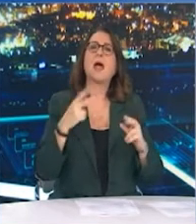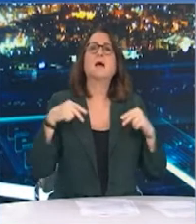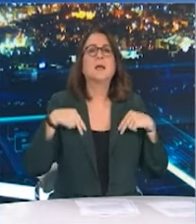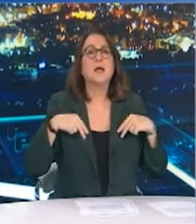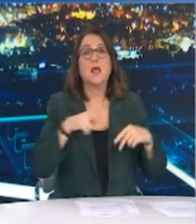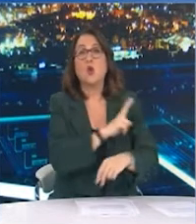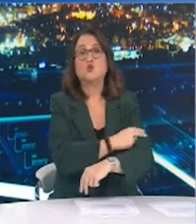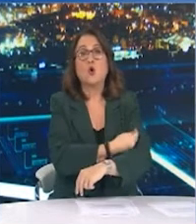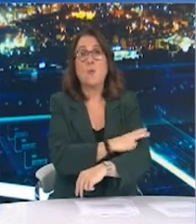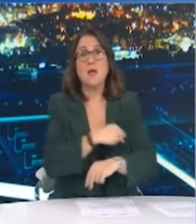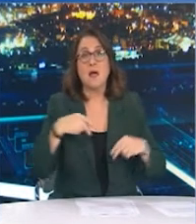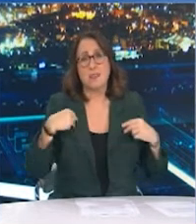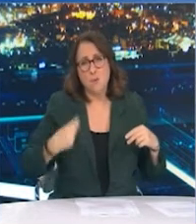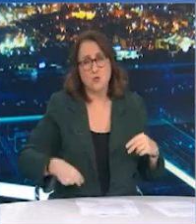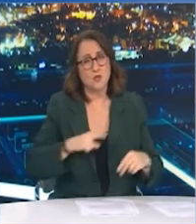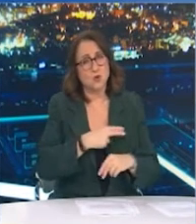δείχνει σταδιακή υποχώρηση.